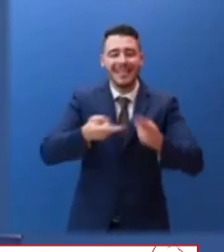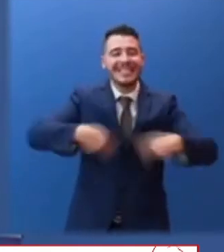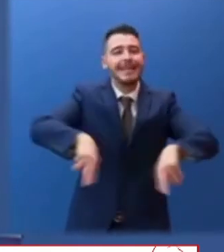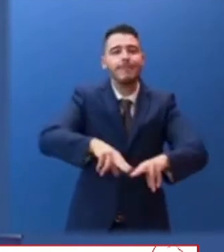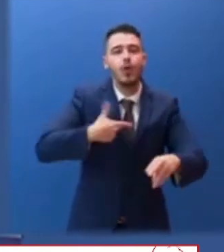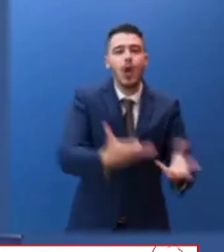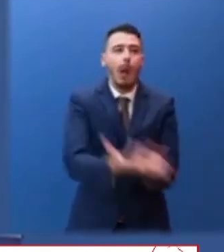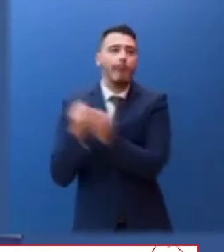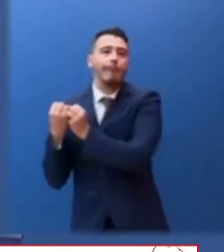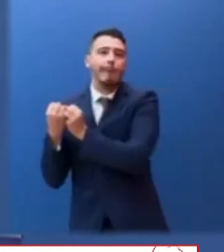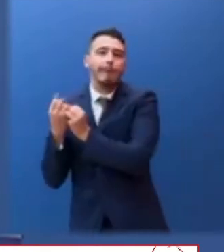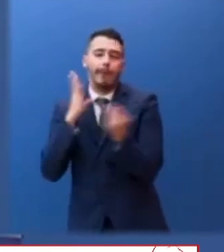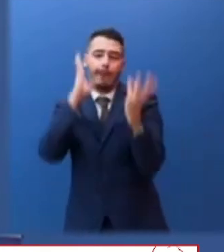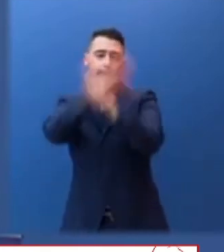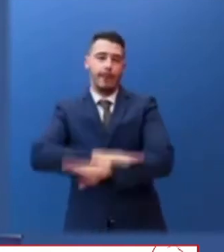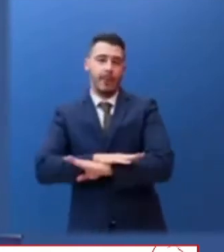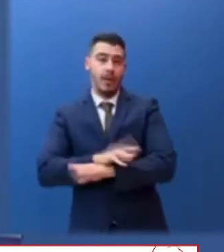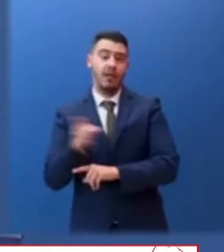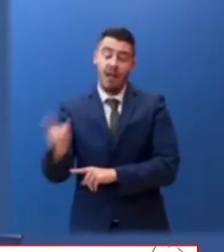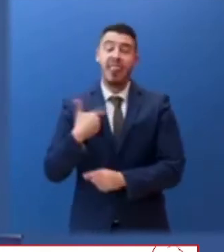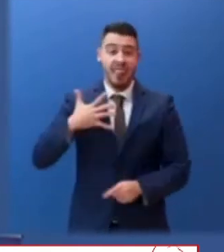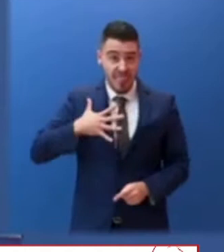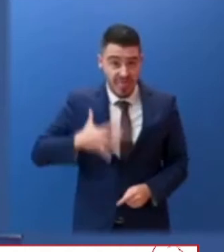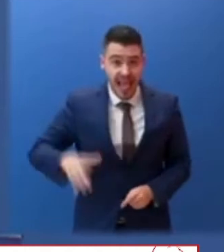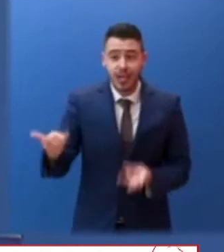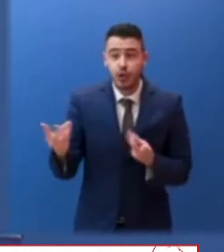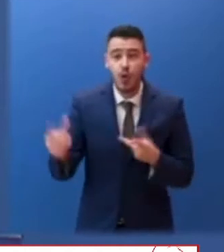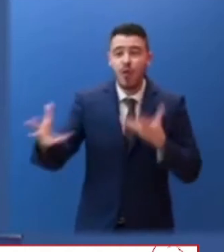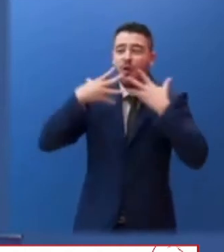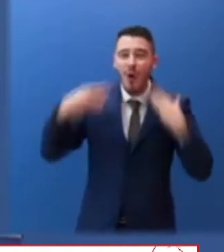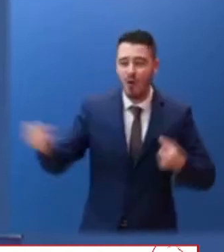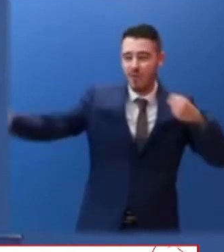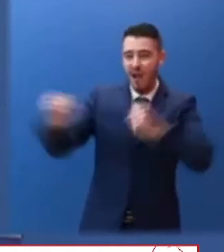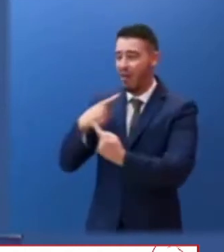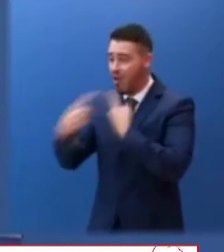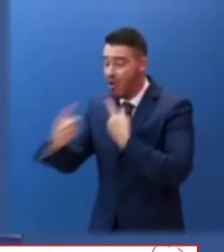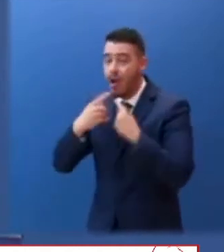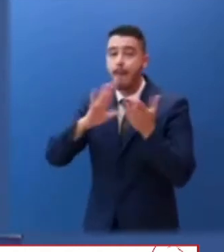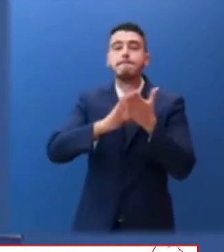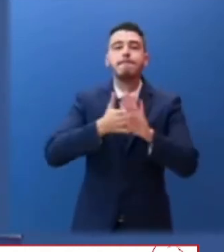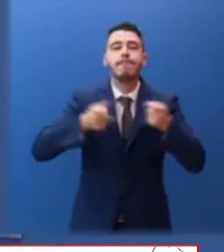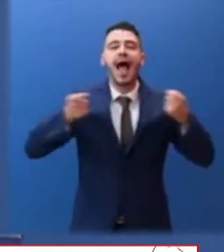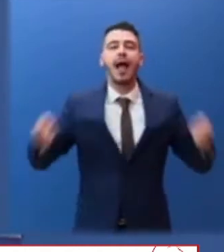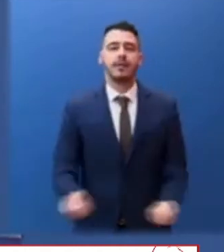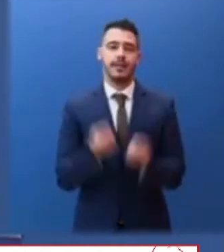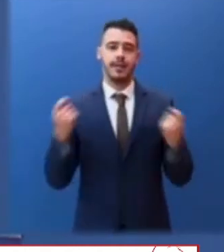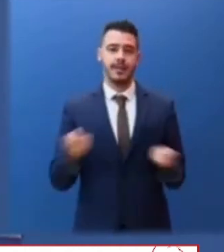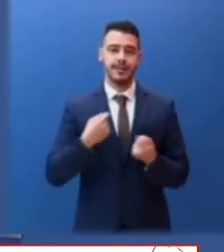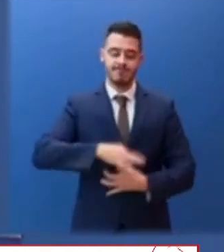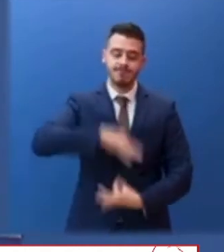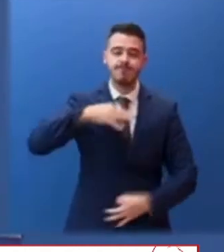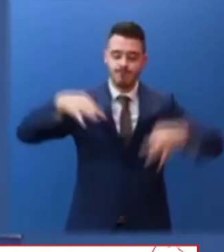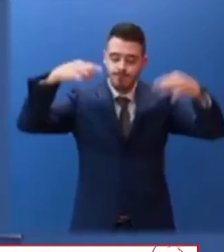Τουρκία θέλει διάλογο και αποκλιμάκωση, οφείλει να το αποδείξει στην πράξη. Και για να το αποδείξει, χρειάζεται να επιδείξει συνέπεια και